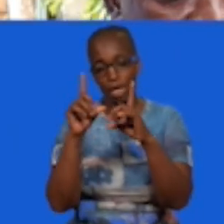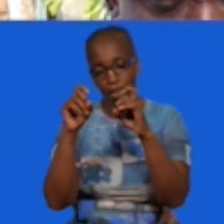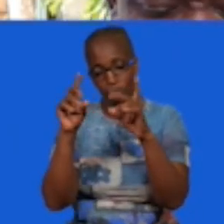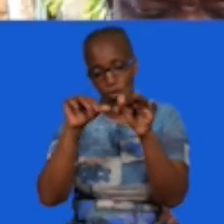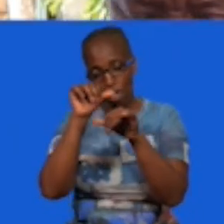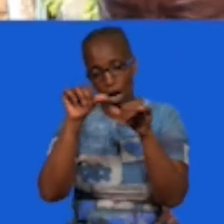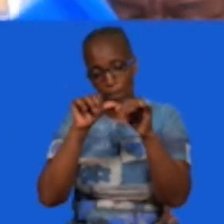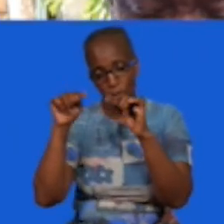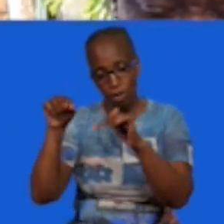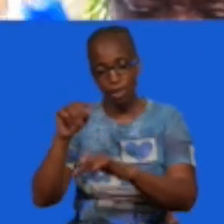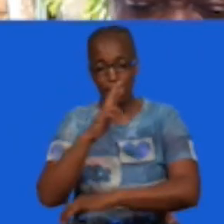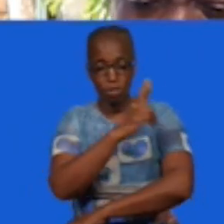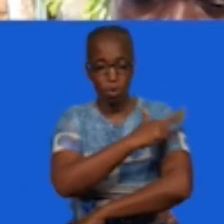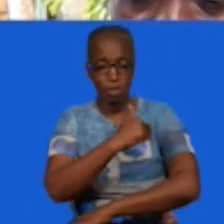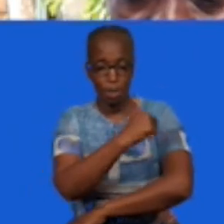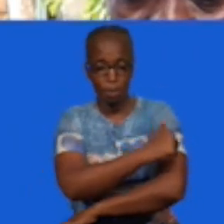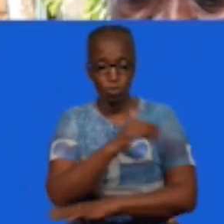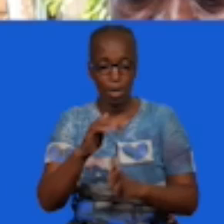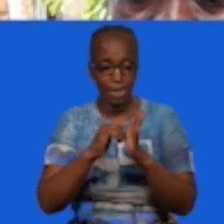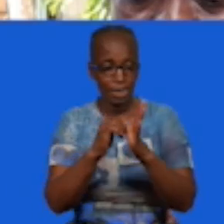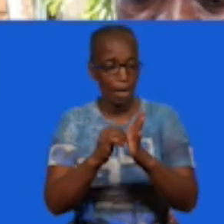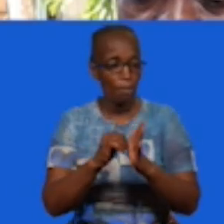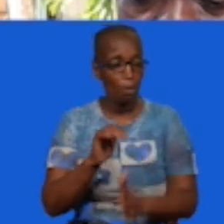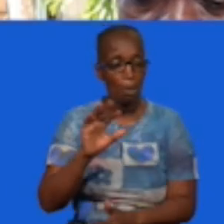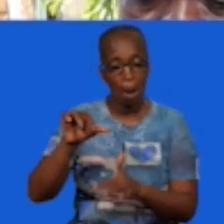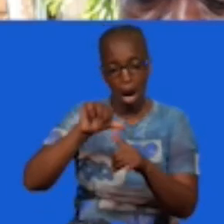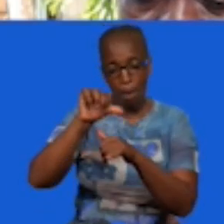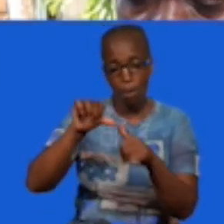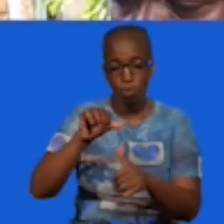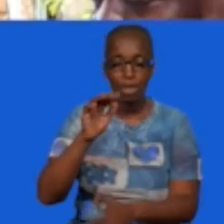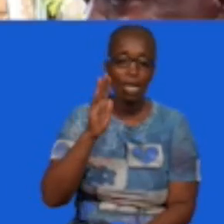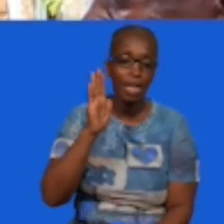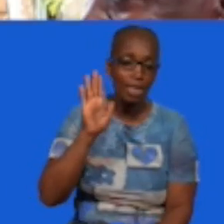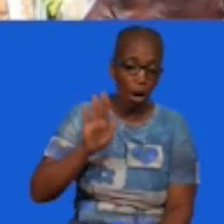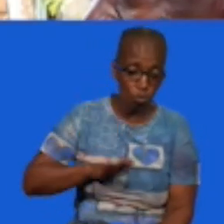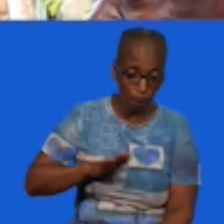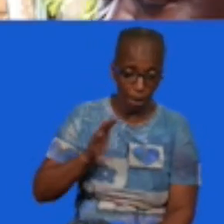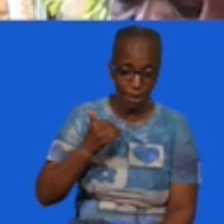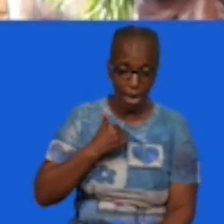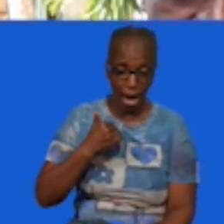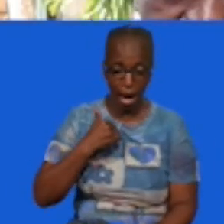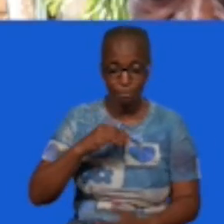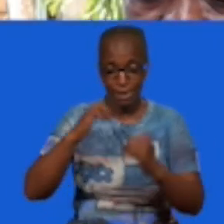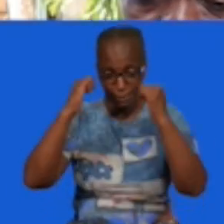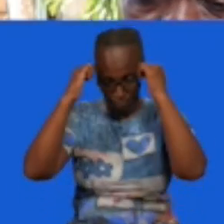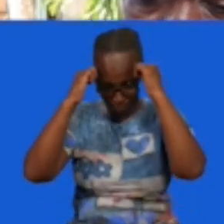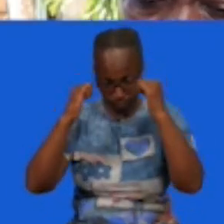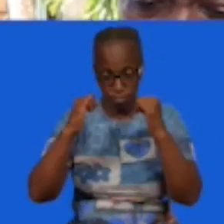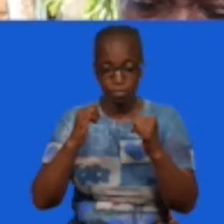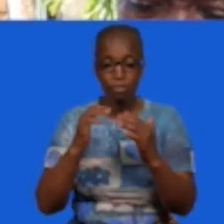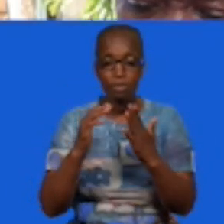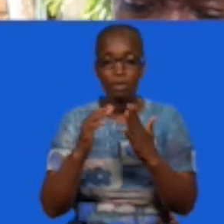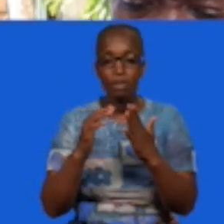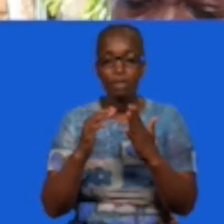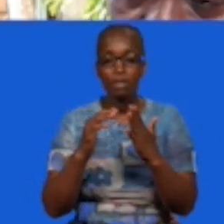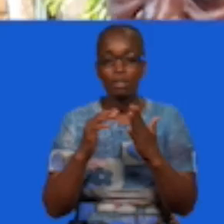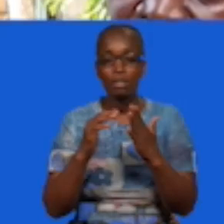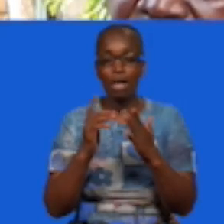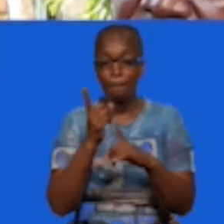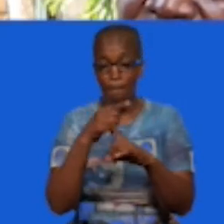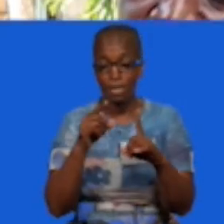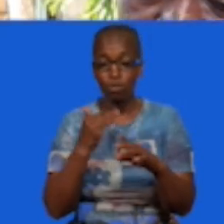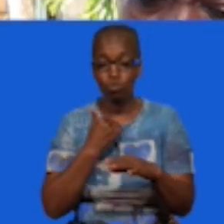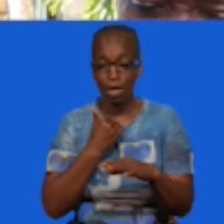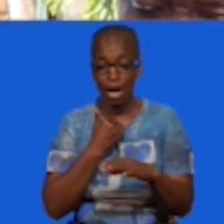sio picha za hii hospitali. Sasa kama ile picha ya mama amebeba mtungi kwa mgongo, hiyo sio picha ya hospitali,